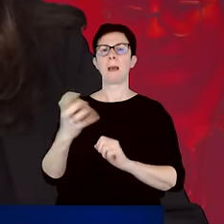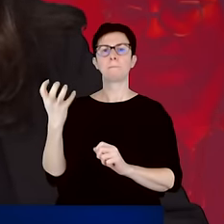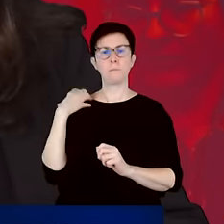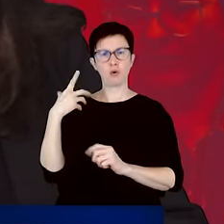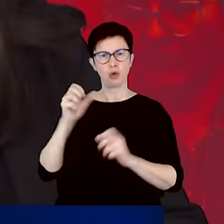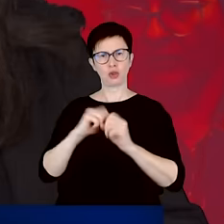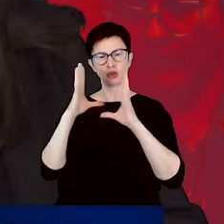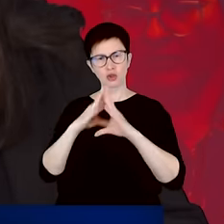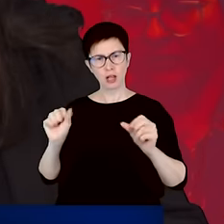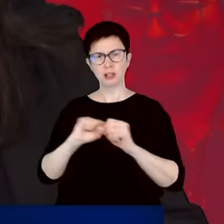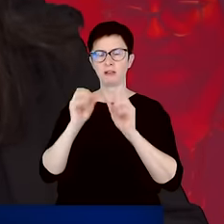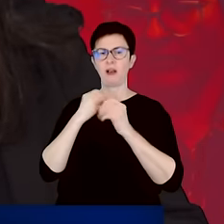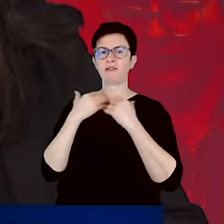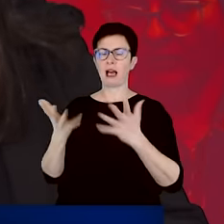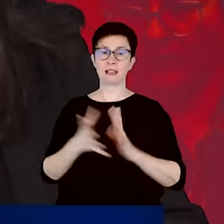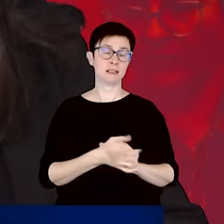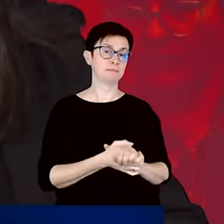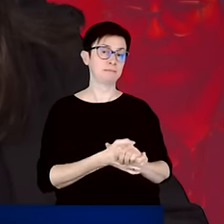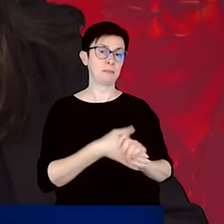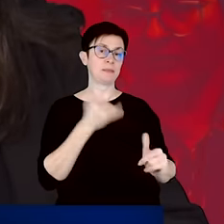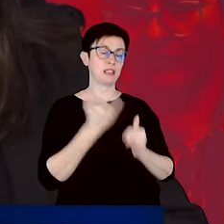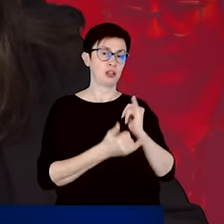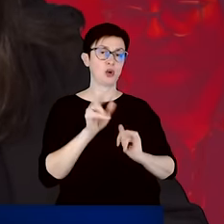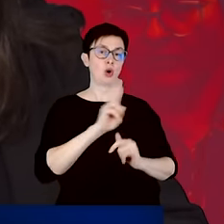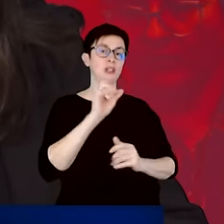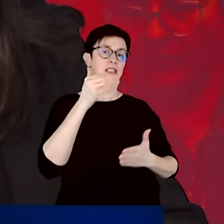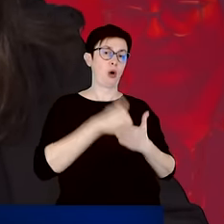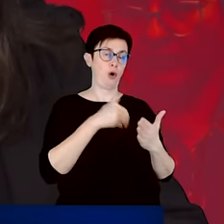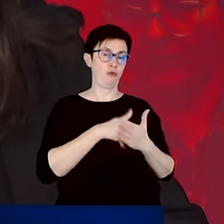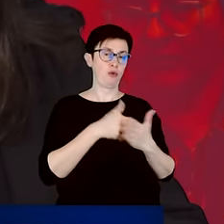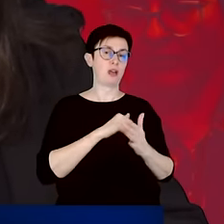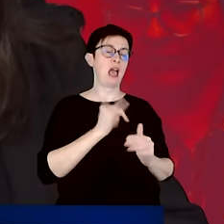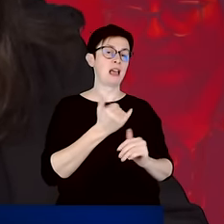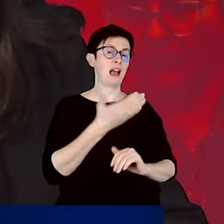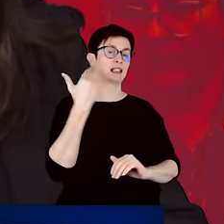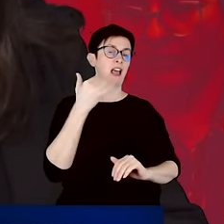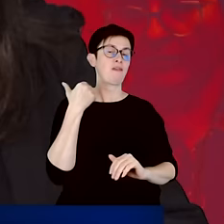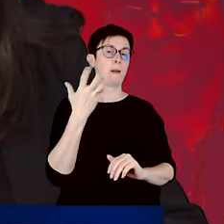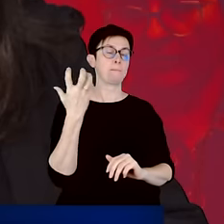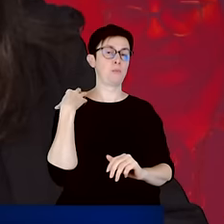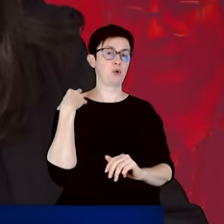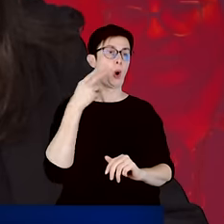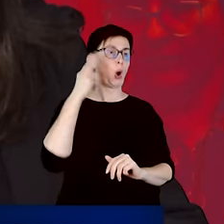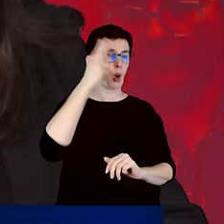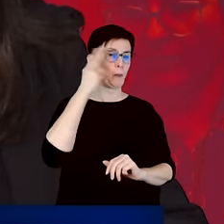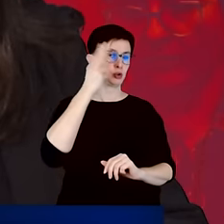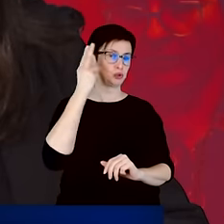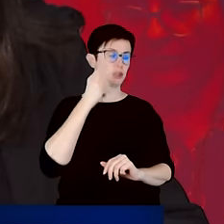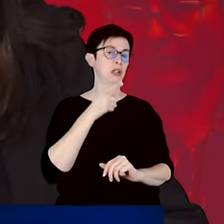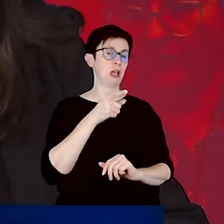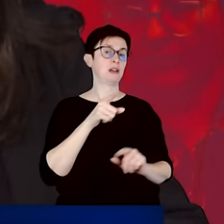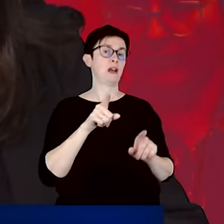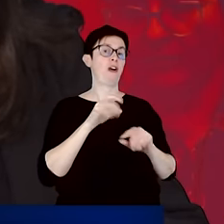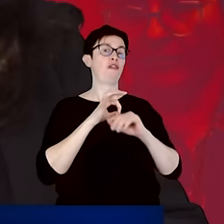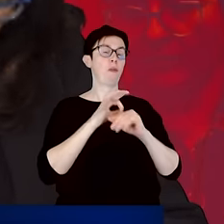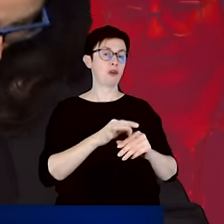wręcz przeciwnie. Wie pani, jeżeli ktoś zachowuje się tak, jak zachowywali się pułkownicy komunistyczni i wprowadza